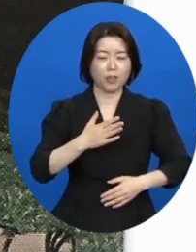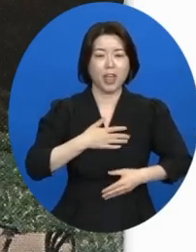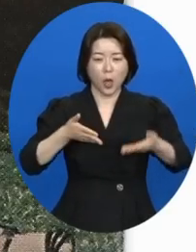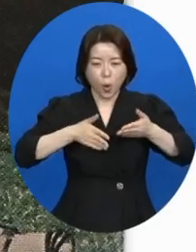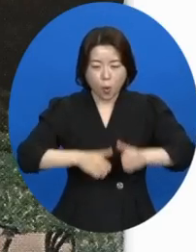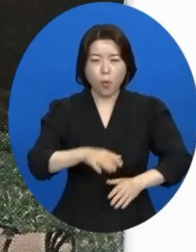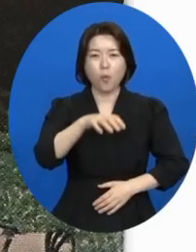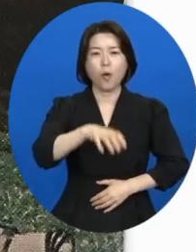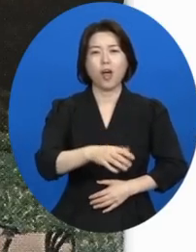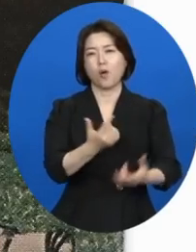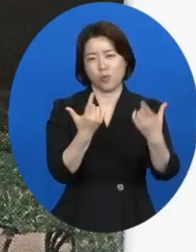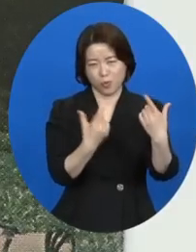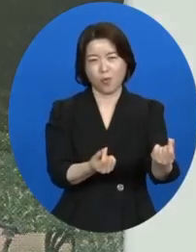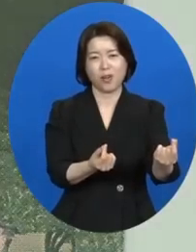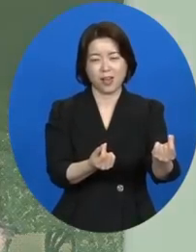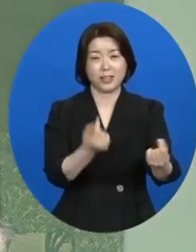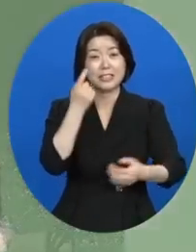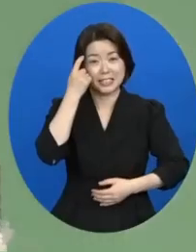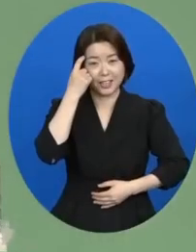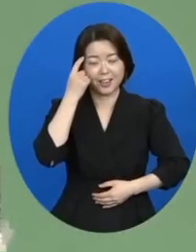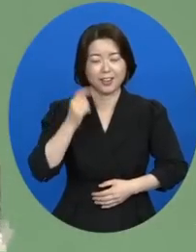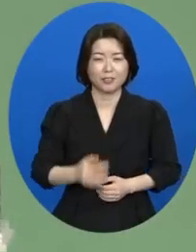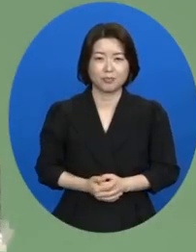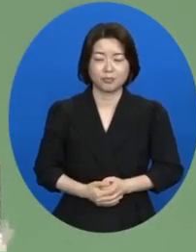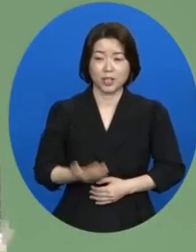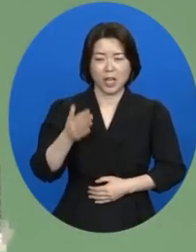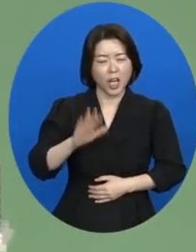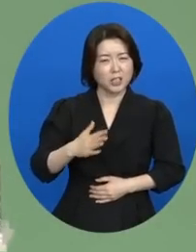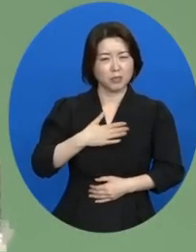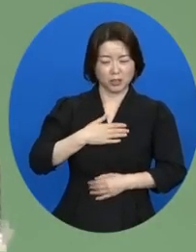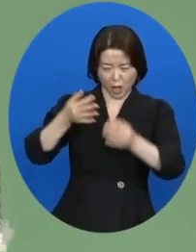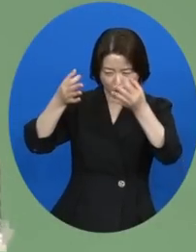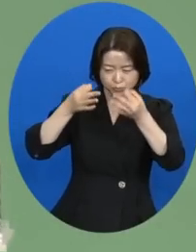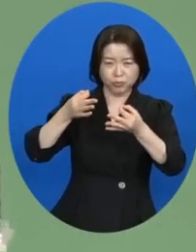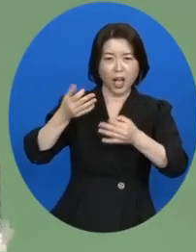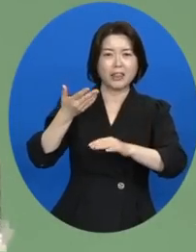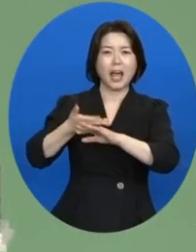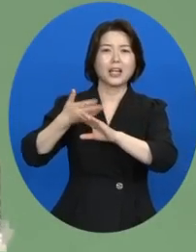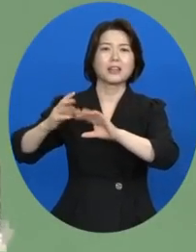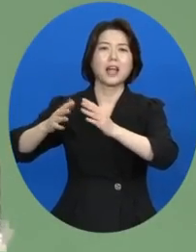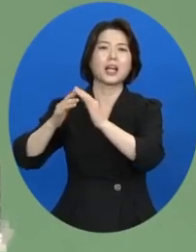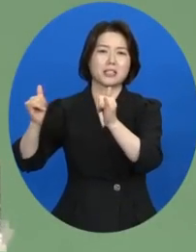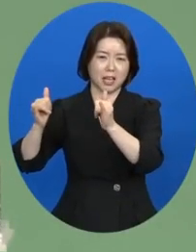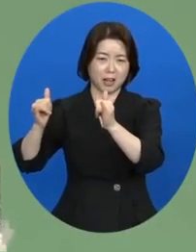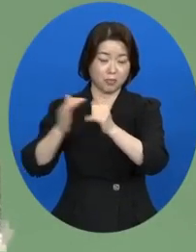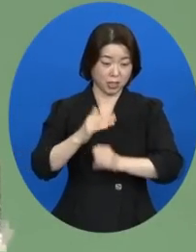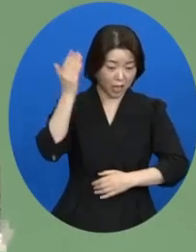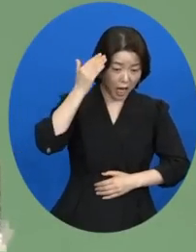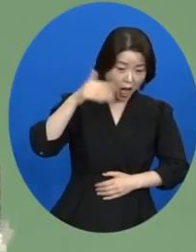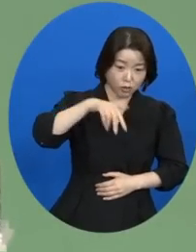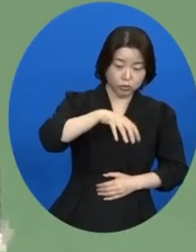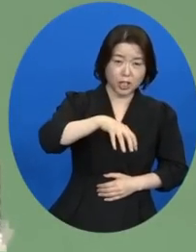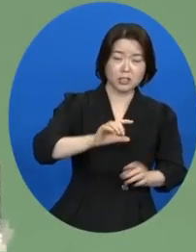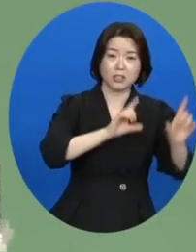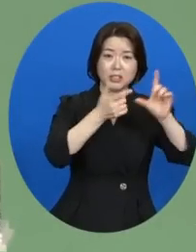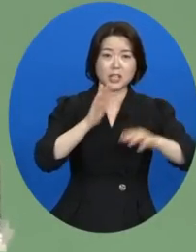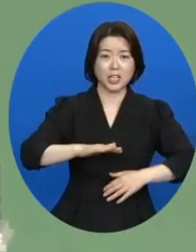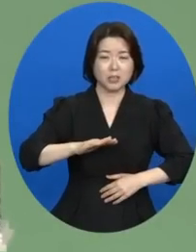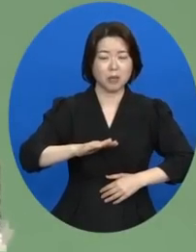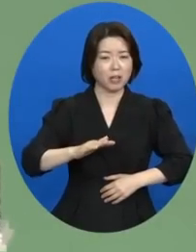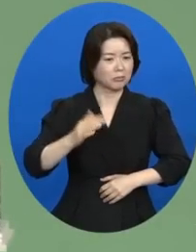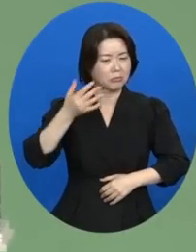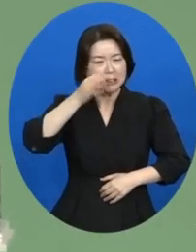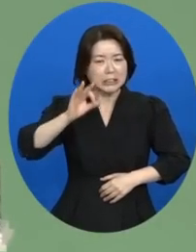같은 곳입니다. 그런데 외국인으로 한국에 살면서 저는 한국인으로 받아들이지